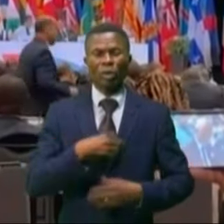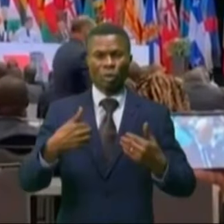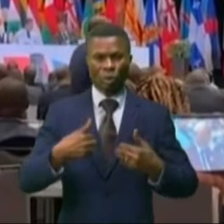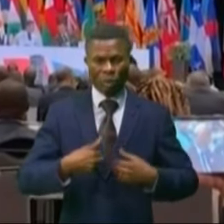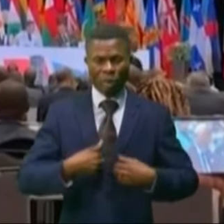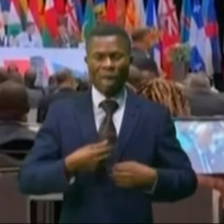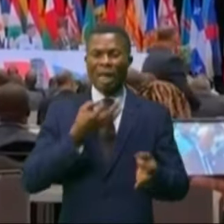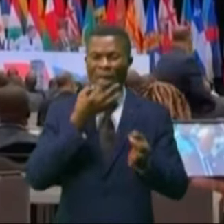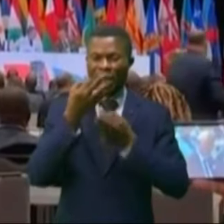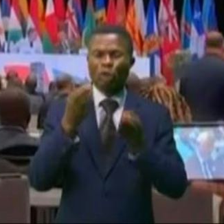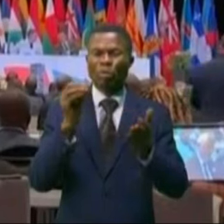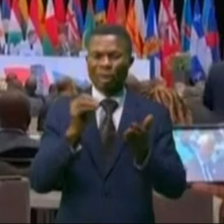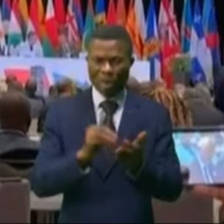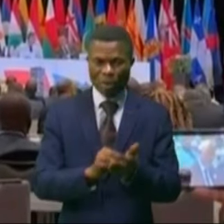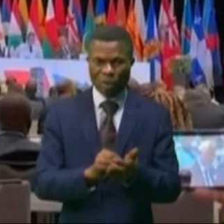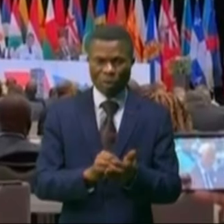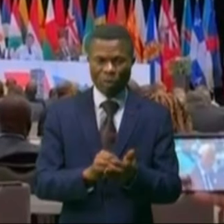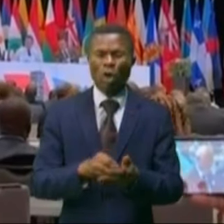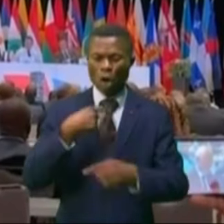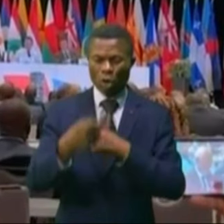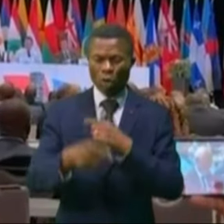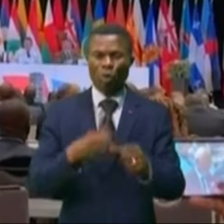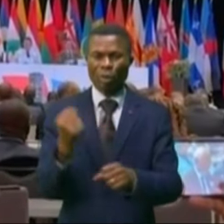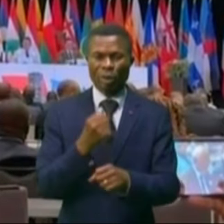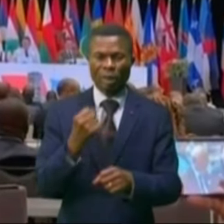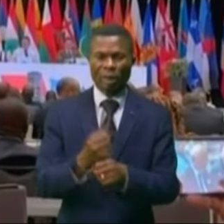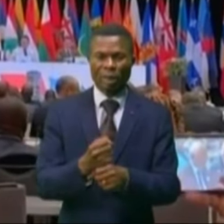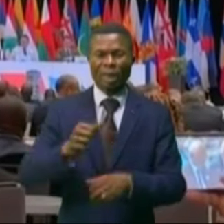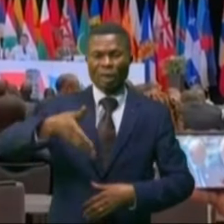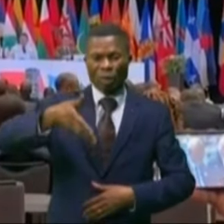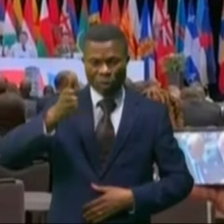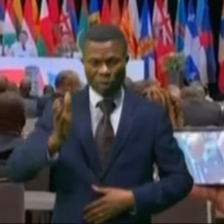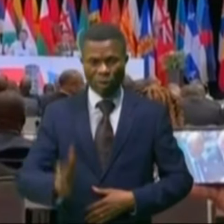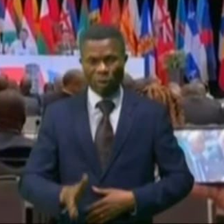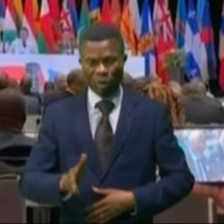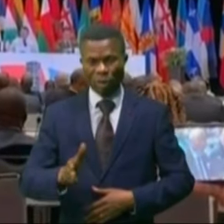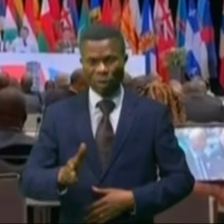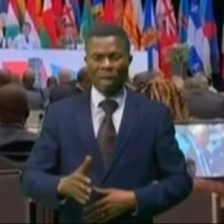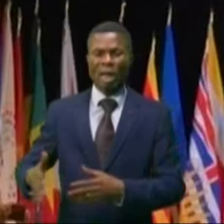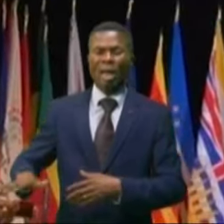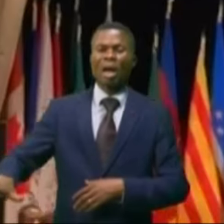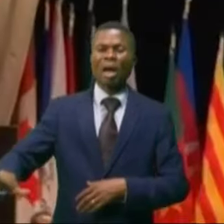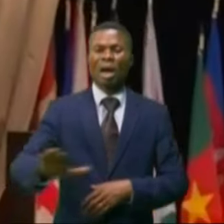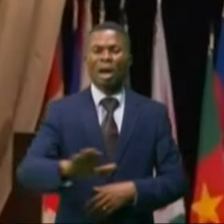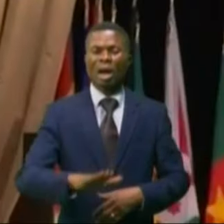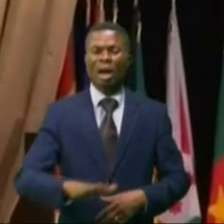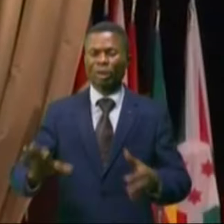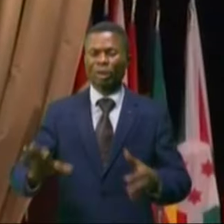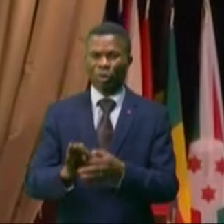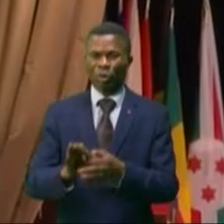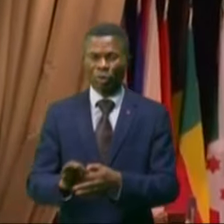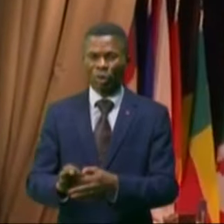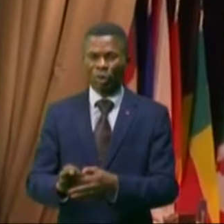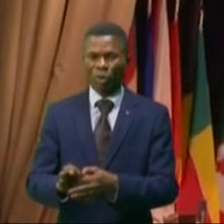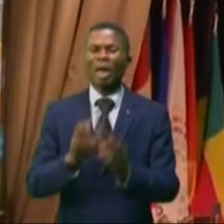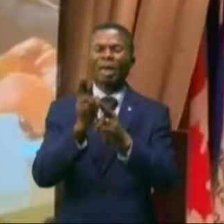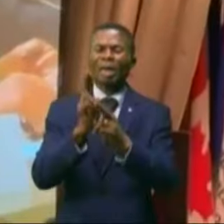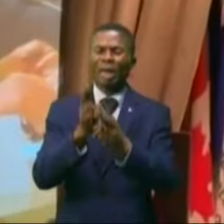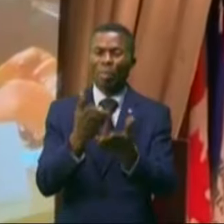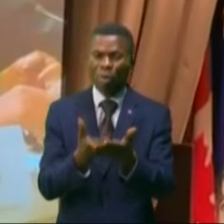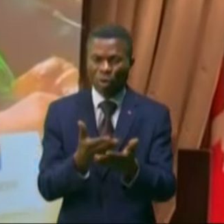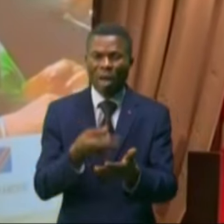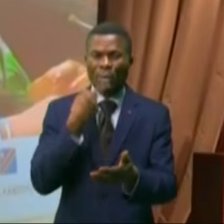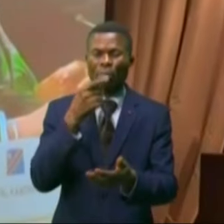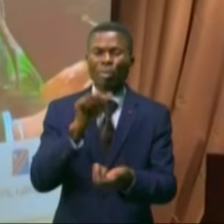repris les rapports des experts des Nations Unies. Rapports qui parlent finalement